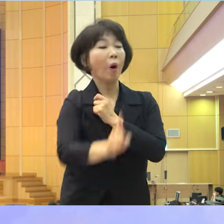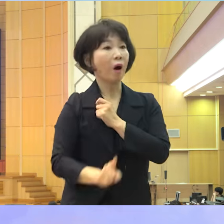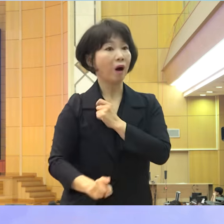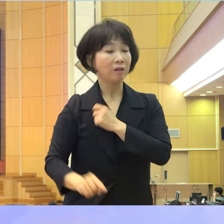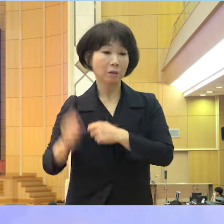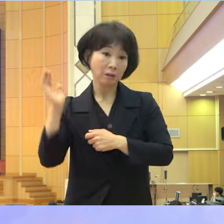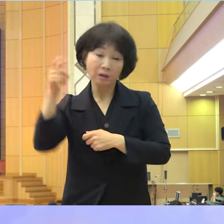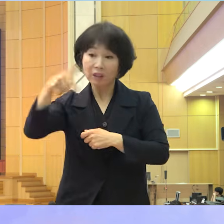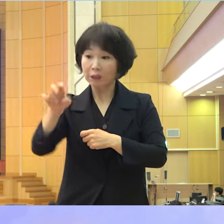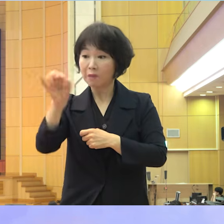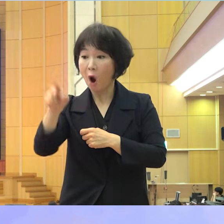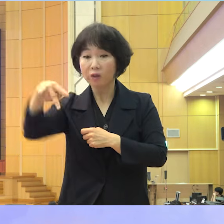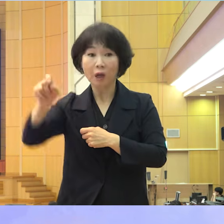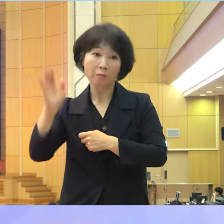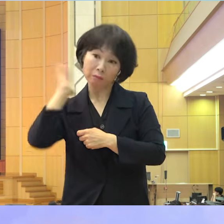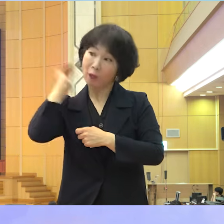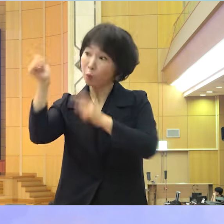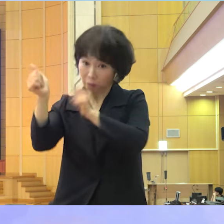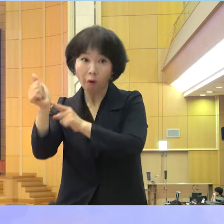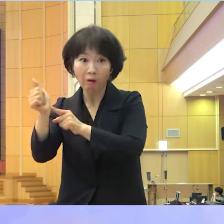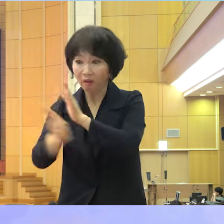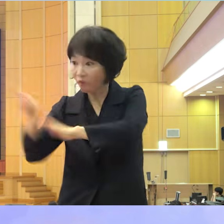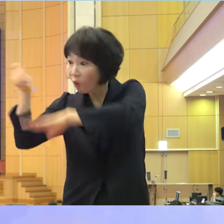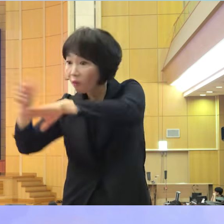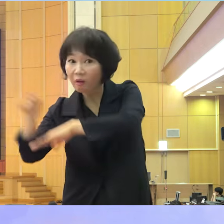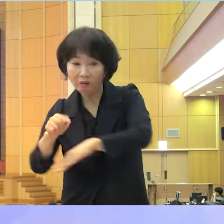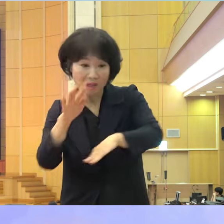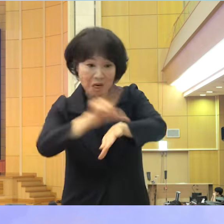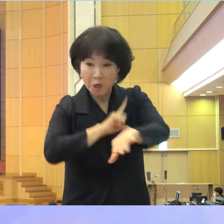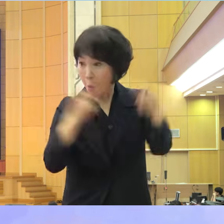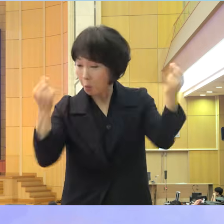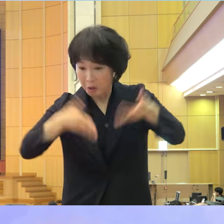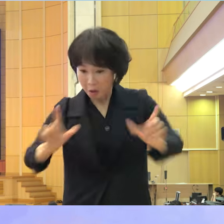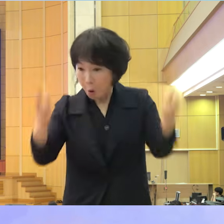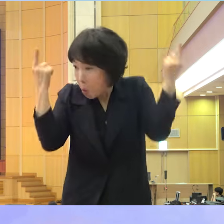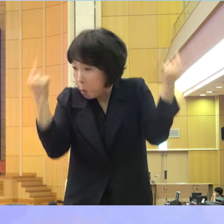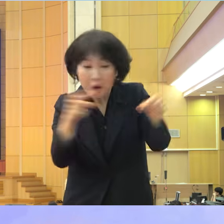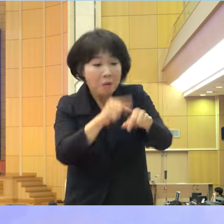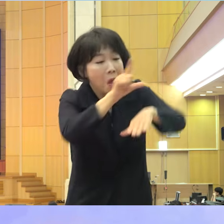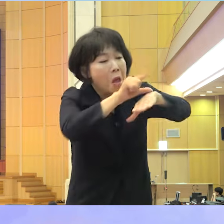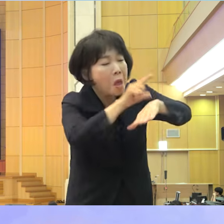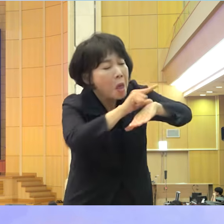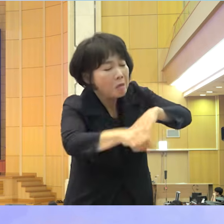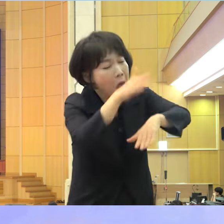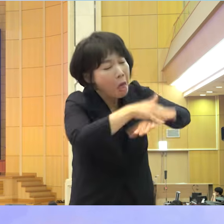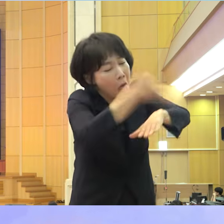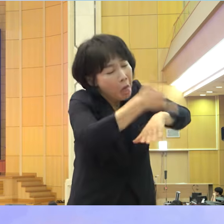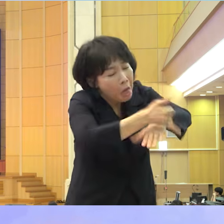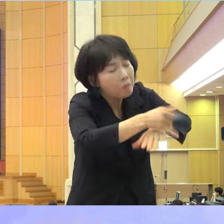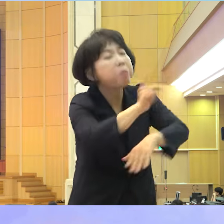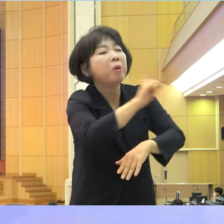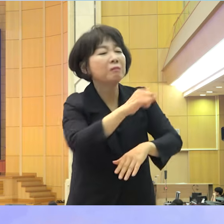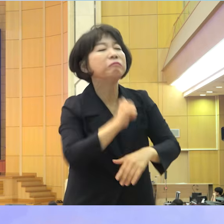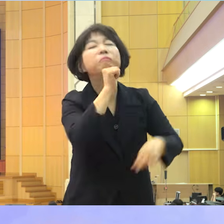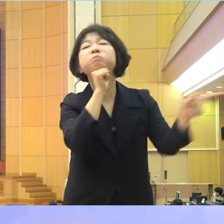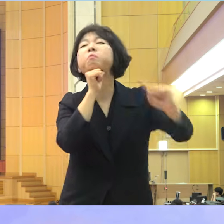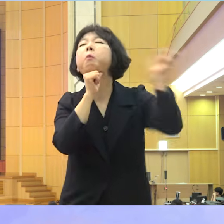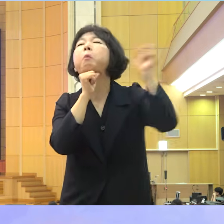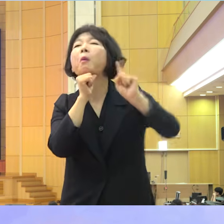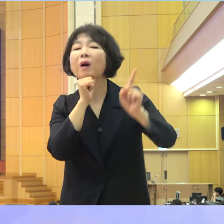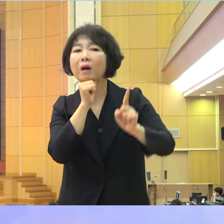농사꾼 사주가 같지만 대통령이 된 분은 얼굴이 다르지 않냐.